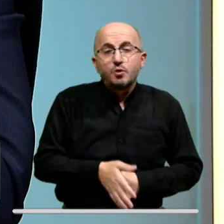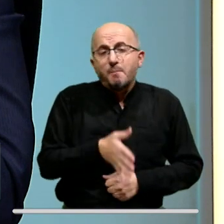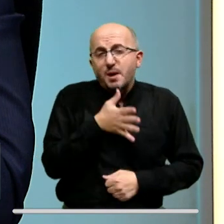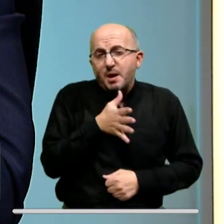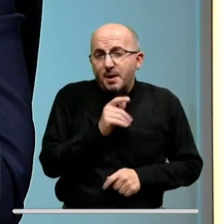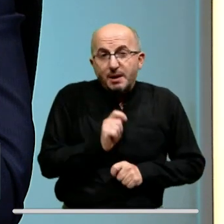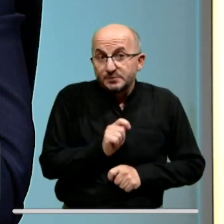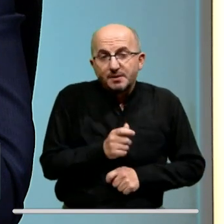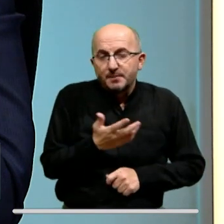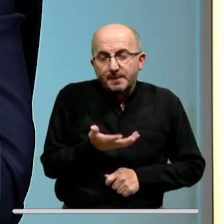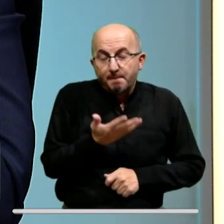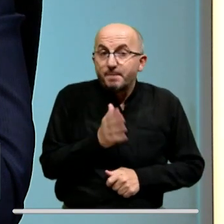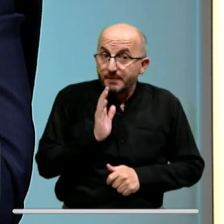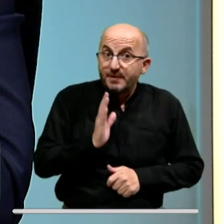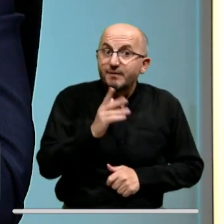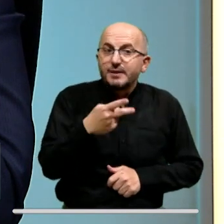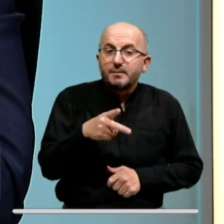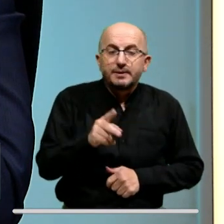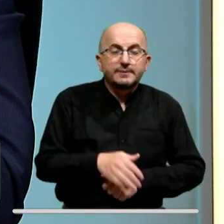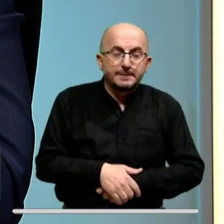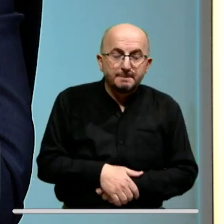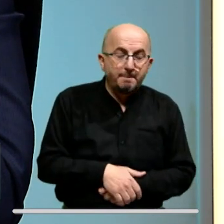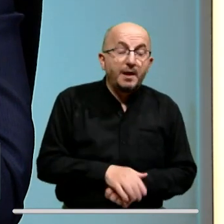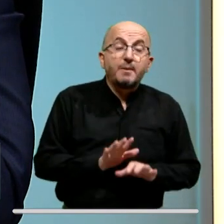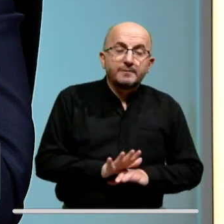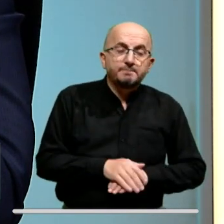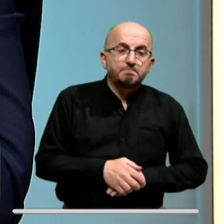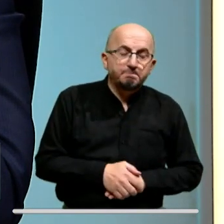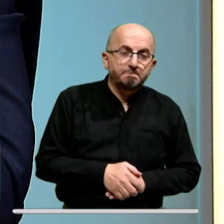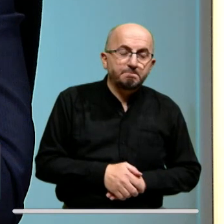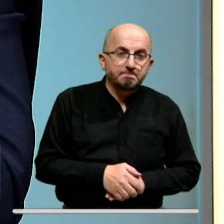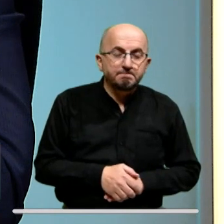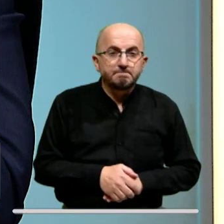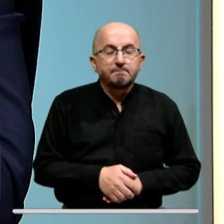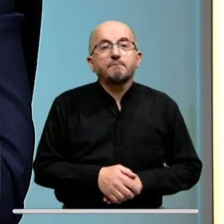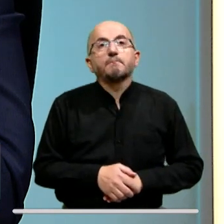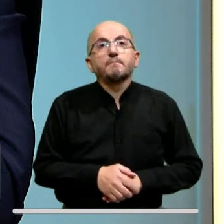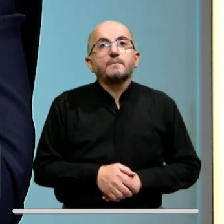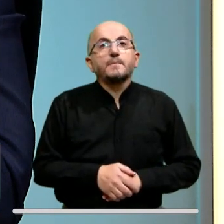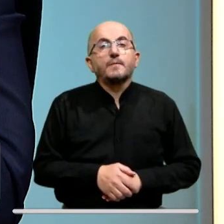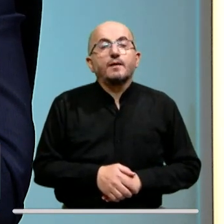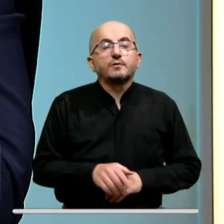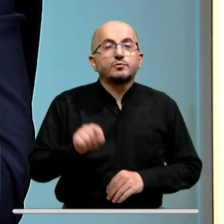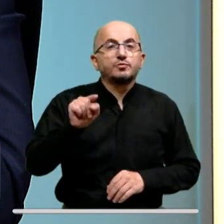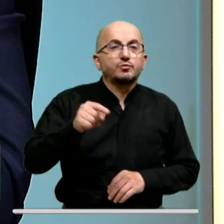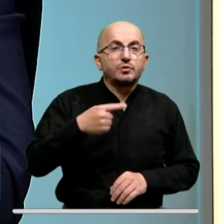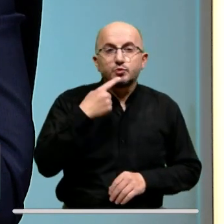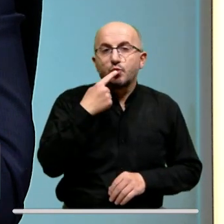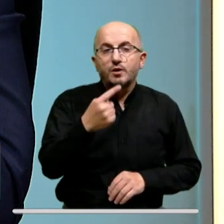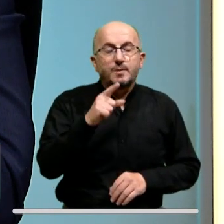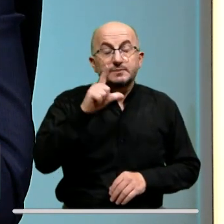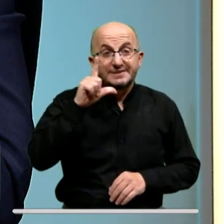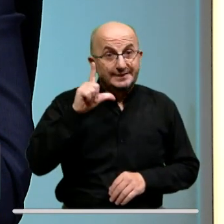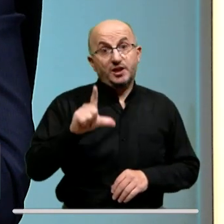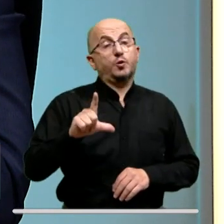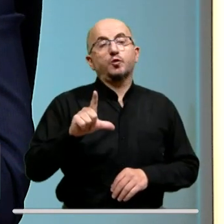bile devam edebilir. Ama burada şunu da ifade etmemiz gerekiyor ki